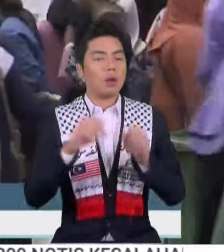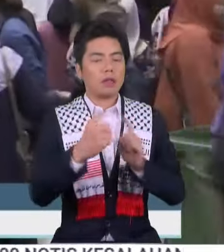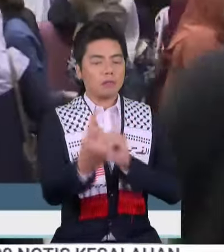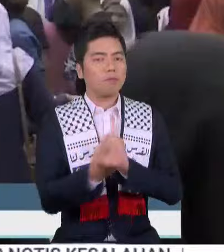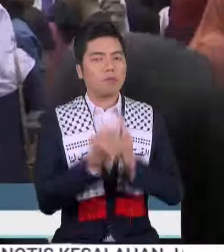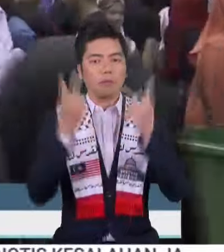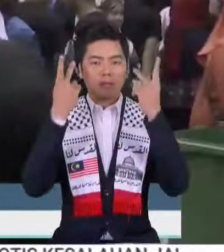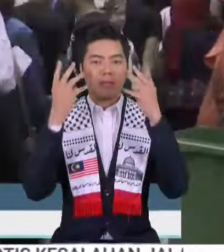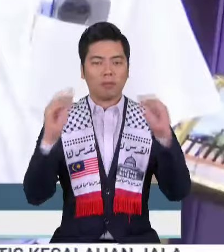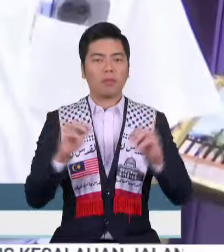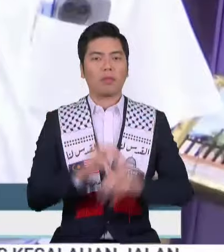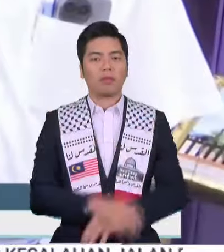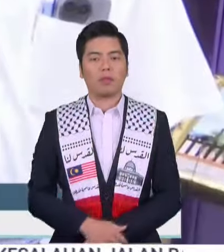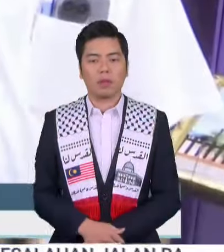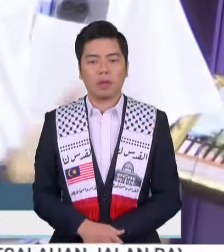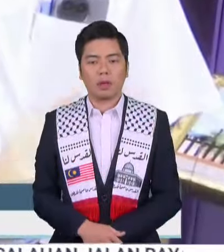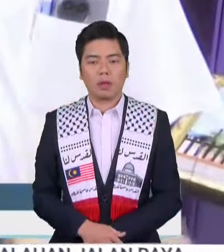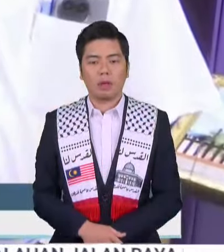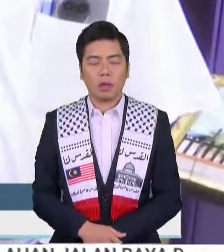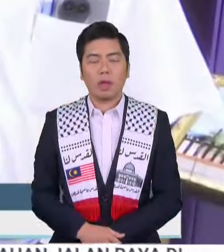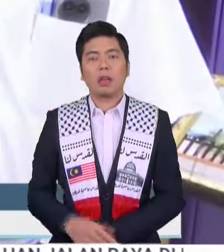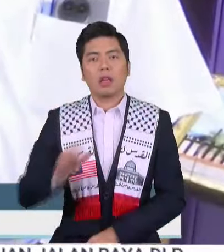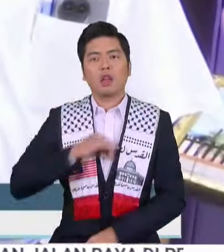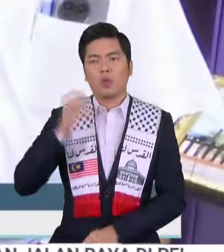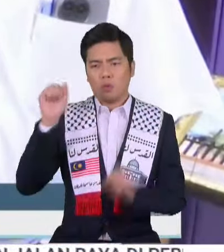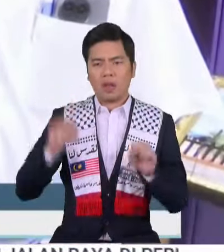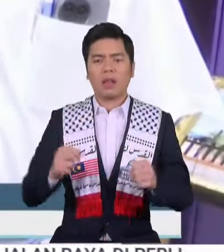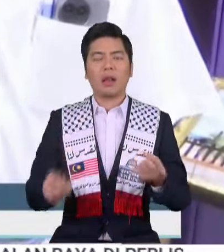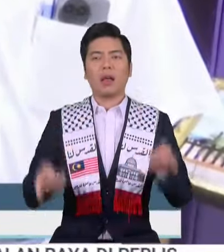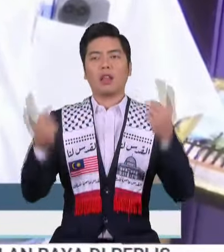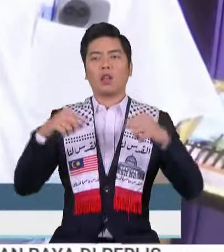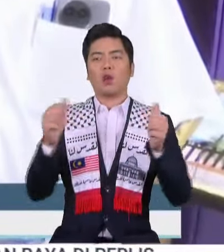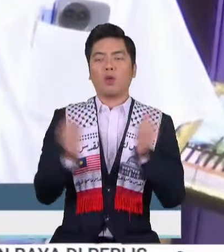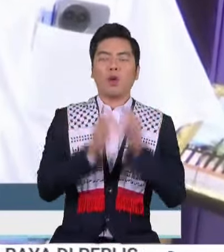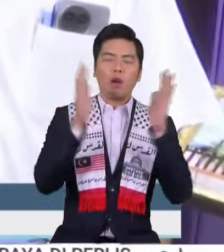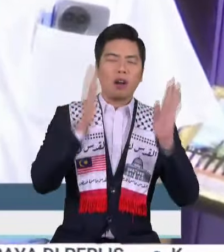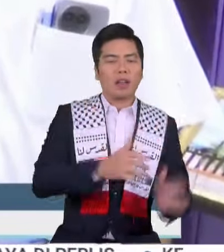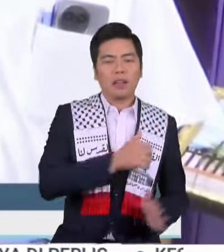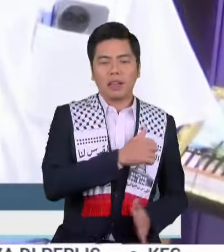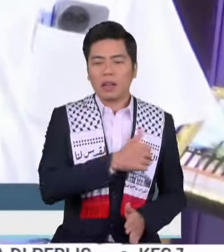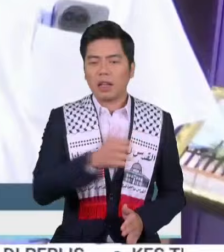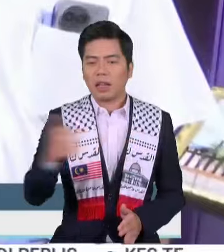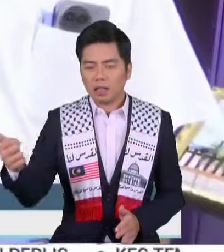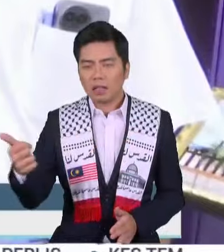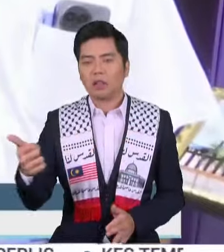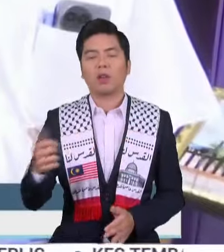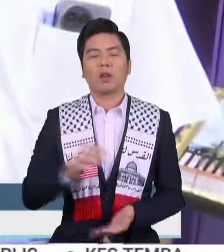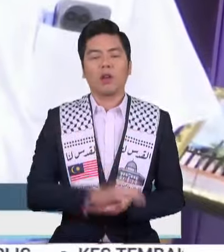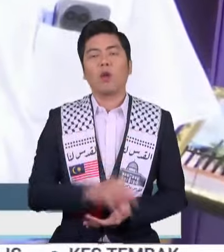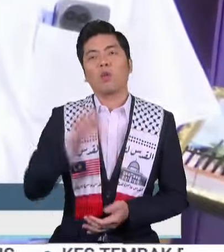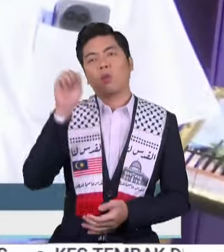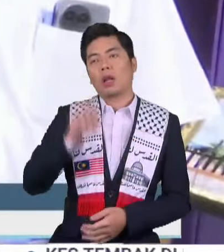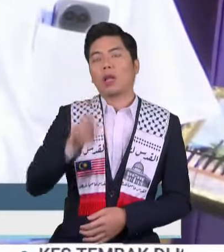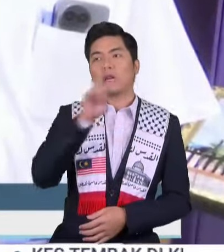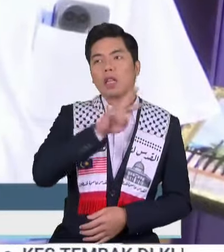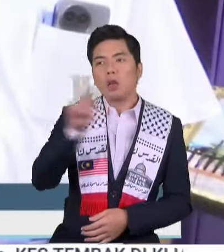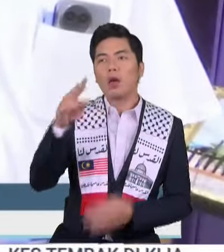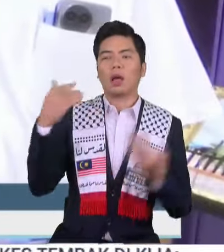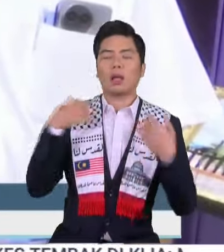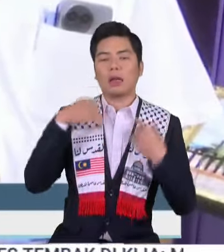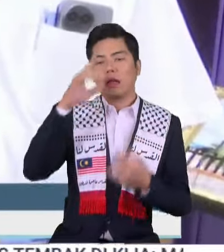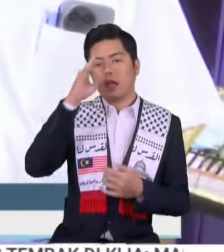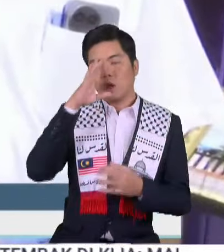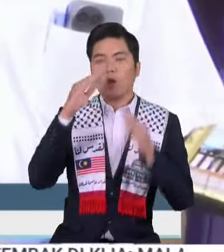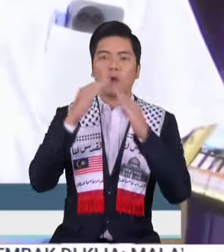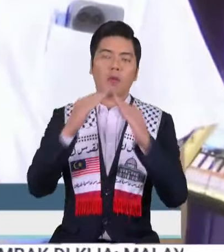dekat. Kami dapat mengeratkan silaturahim dengan semua kaum-kaum yang lain. Semua orang dapat tengok kaum India, rumah